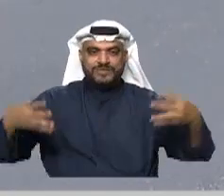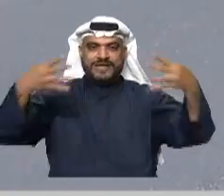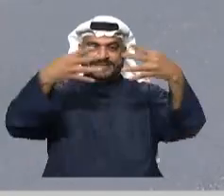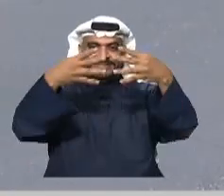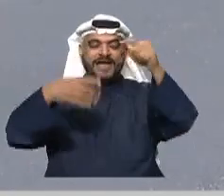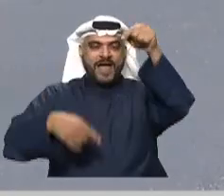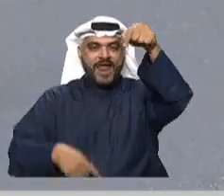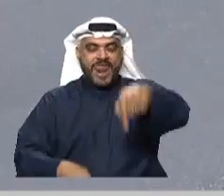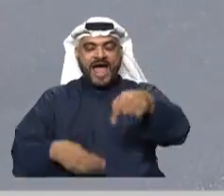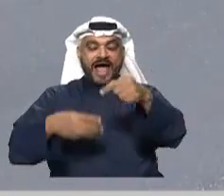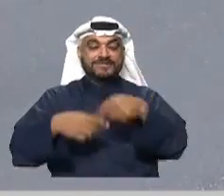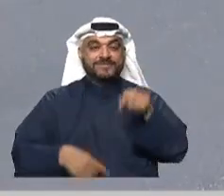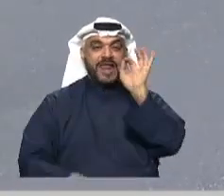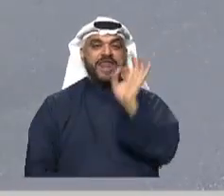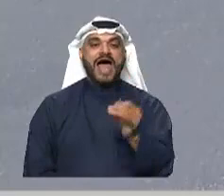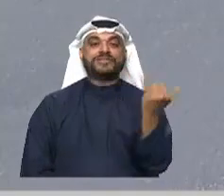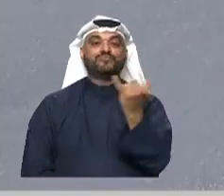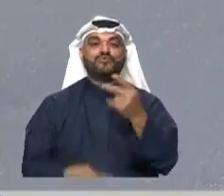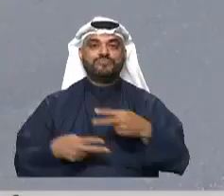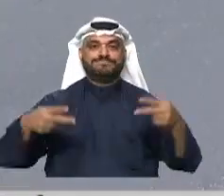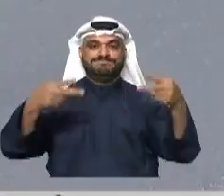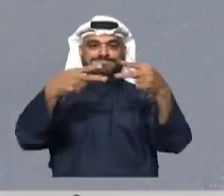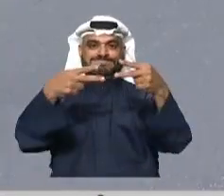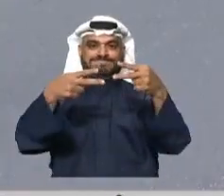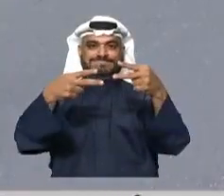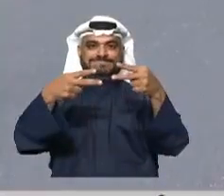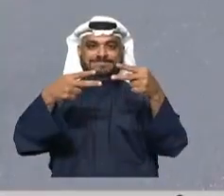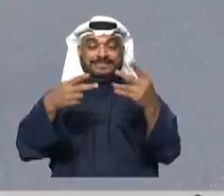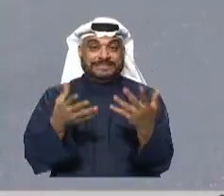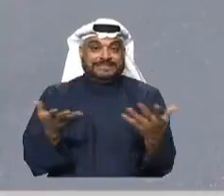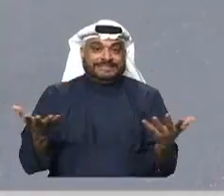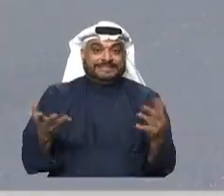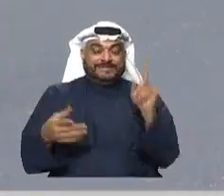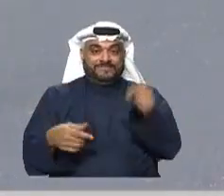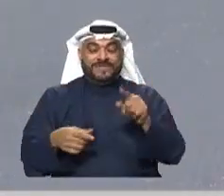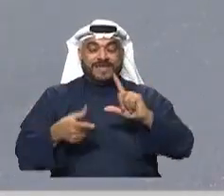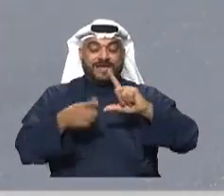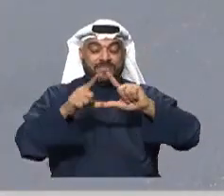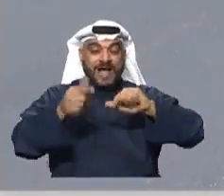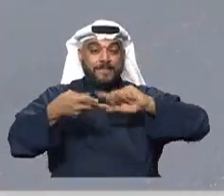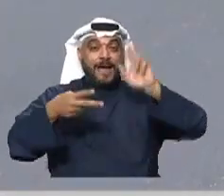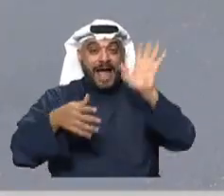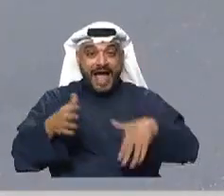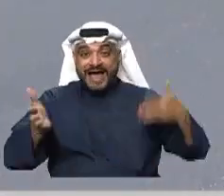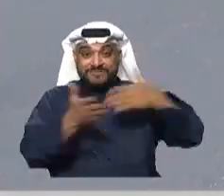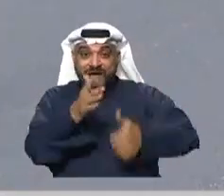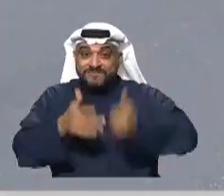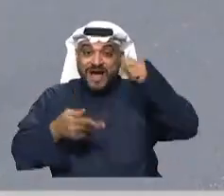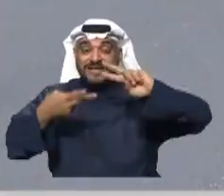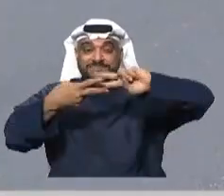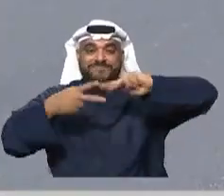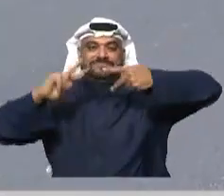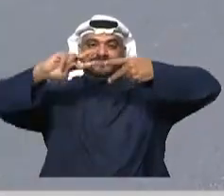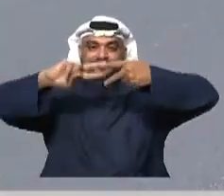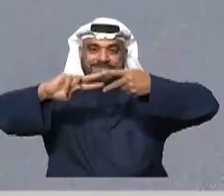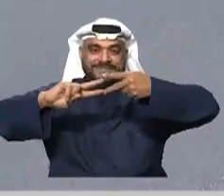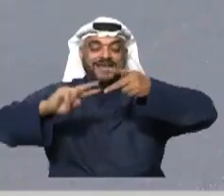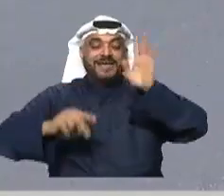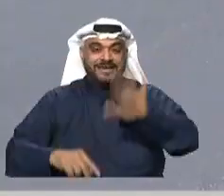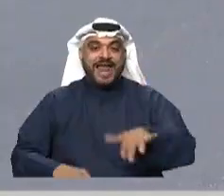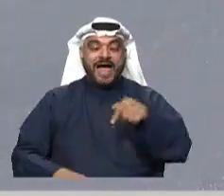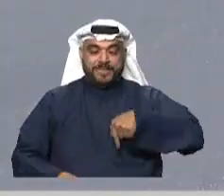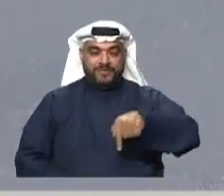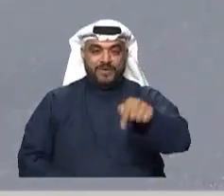نصف النهائي في دورة خليجي 25. يأتي ذلك في